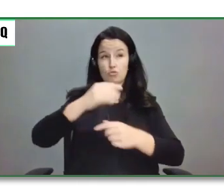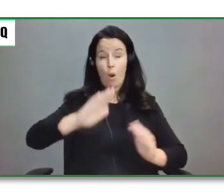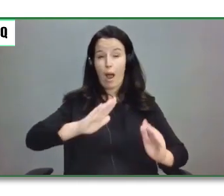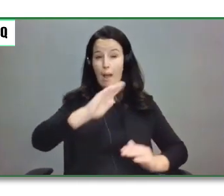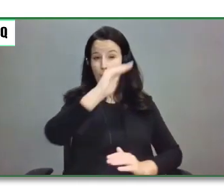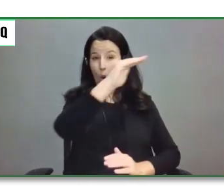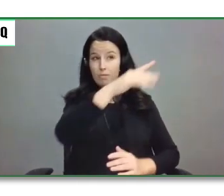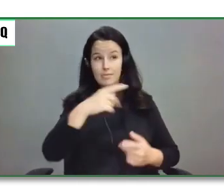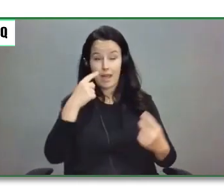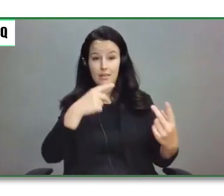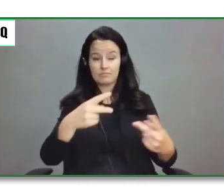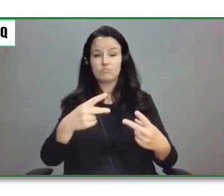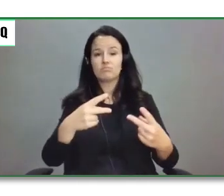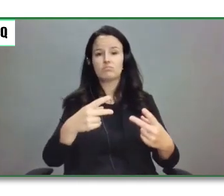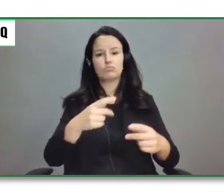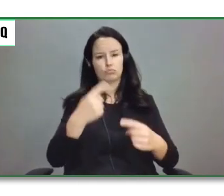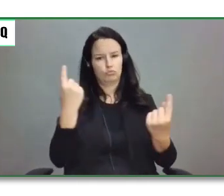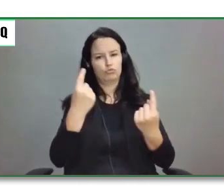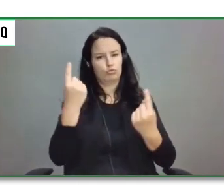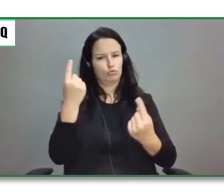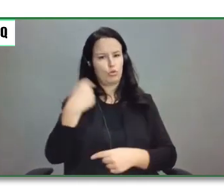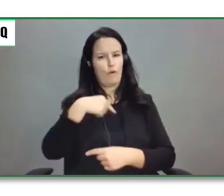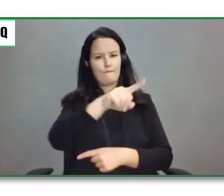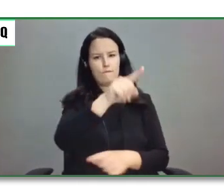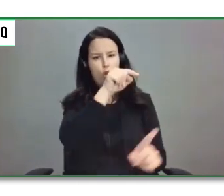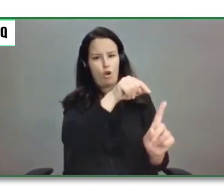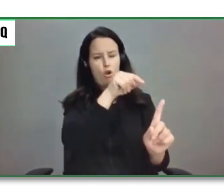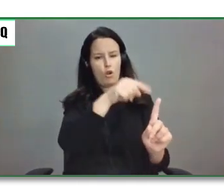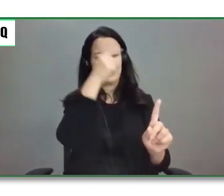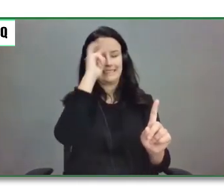séjourne habituellement à cet endroit lorsque je vais à Banff.